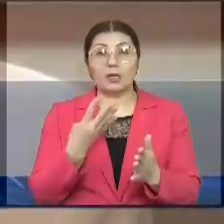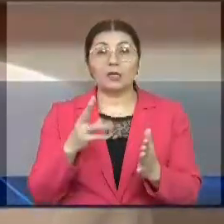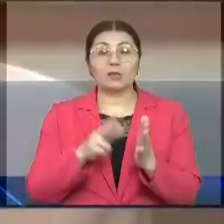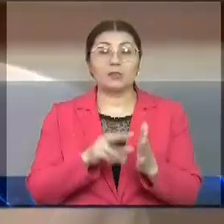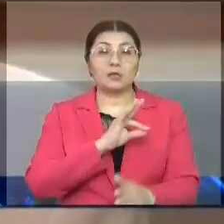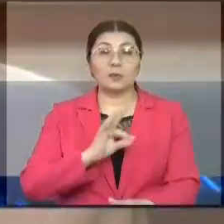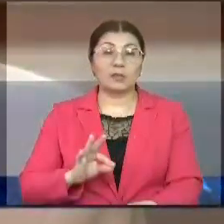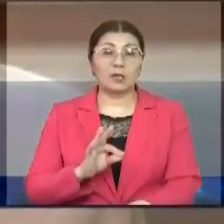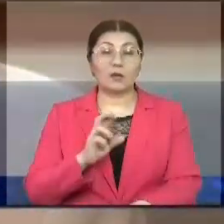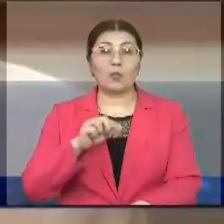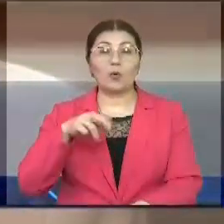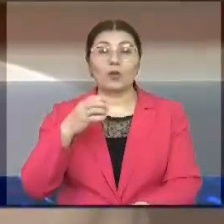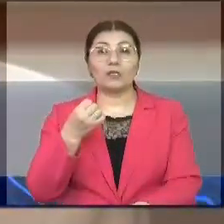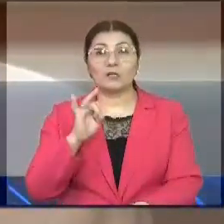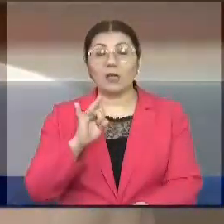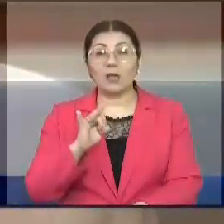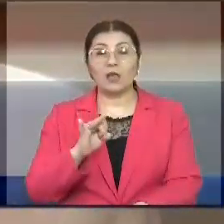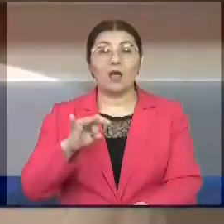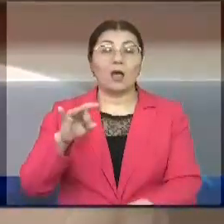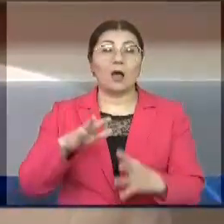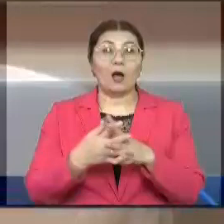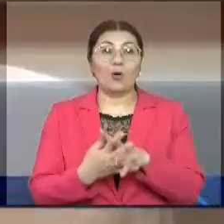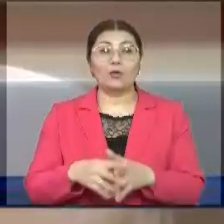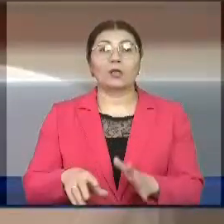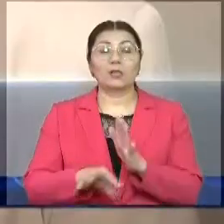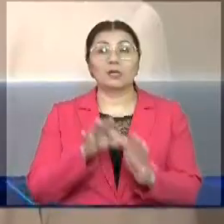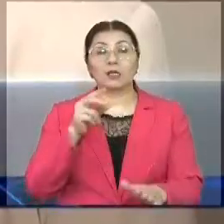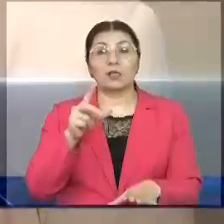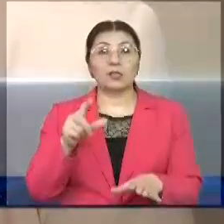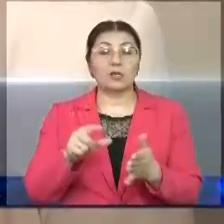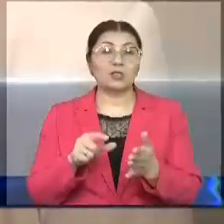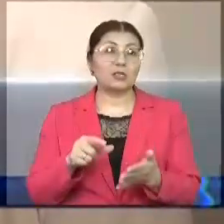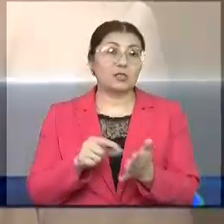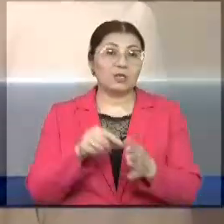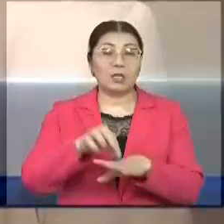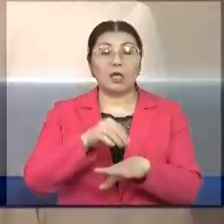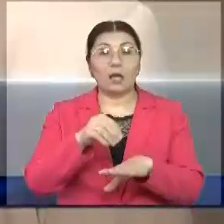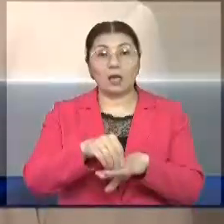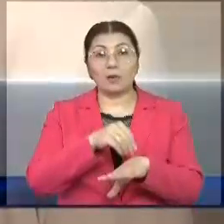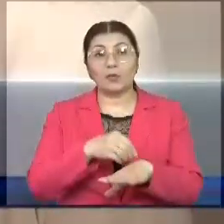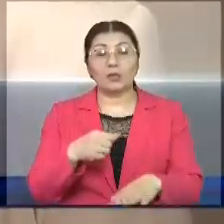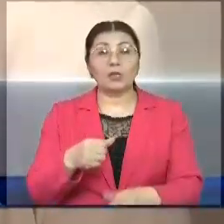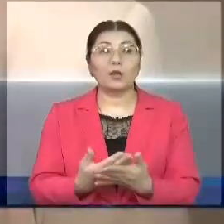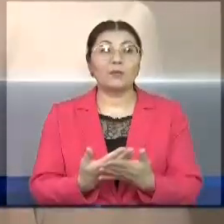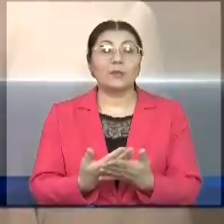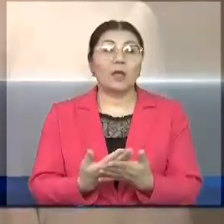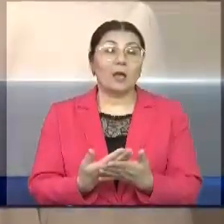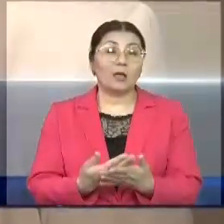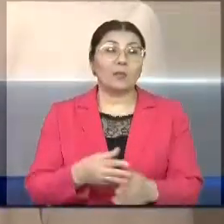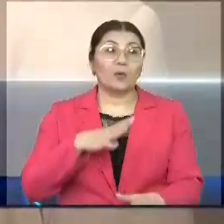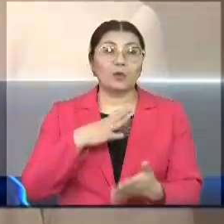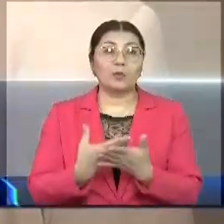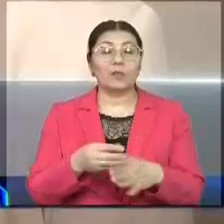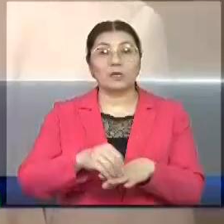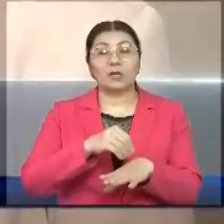ауданы Бүгітсай ауылдық округінде. Сайланған 7 әкім 4-ті саяси партиялар мен 3-ті өзін өзі ұсынушылар. Әкім